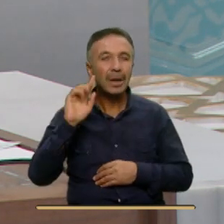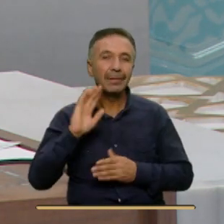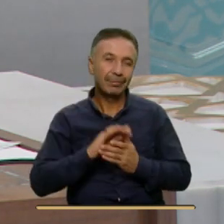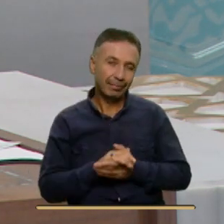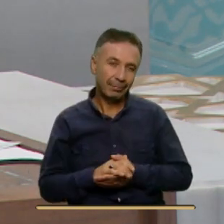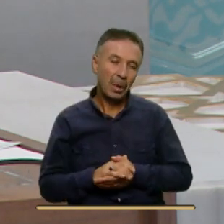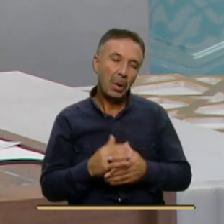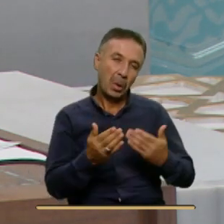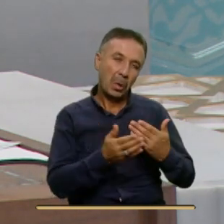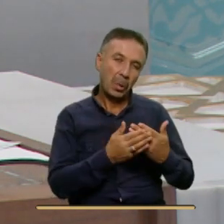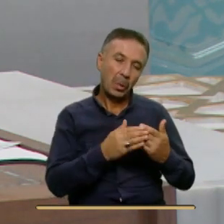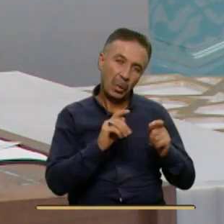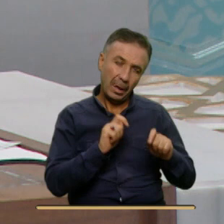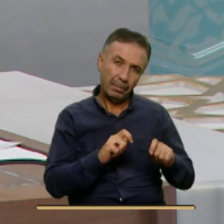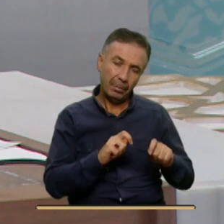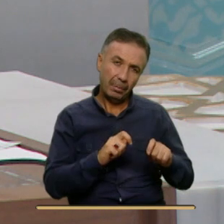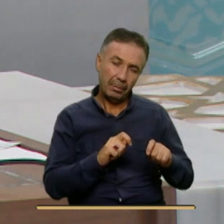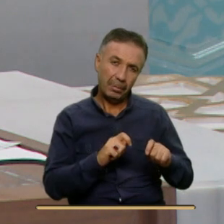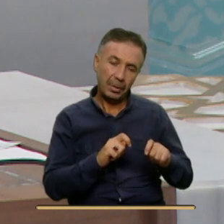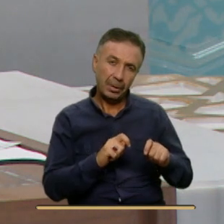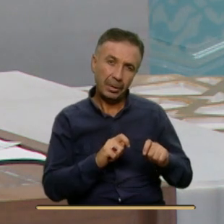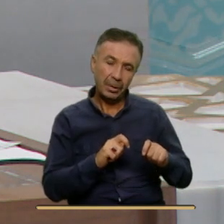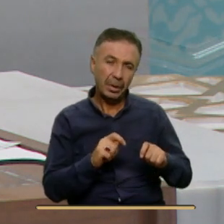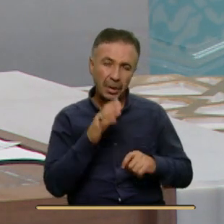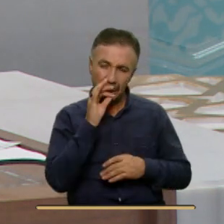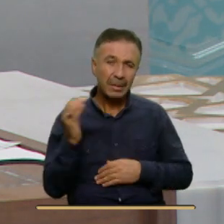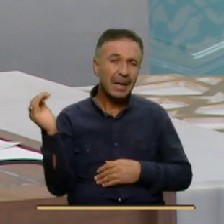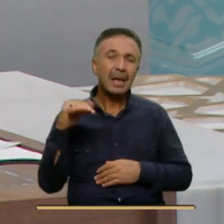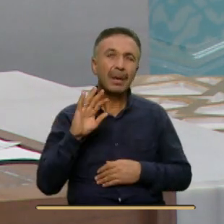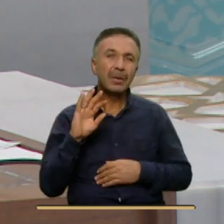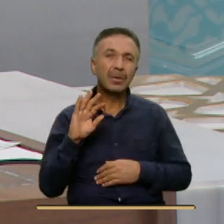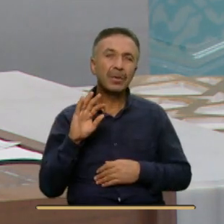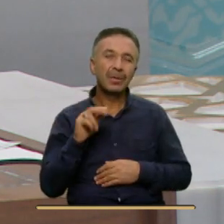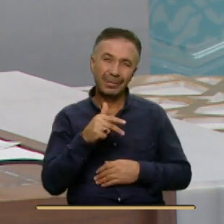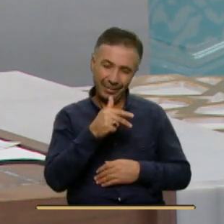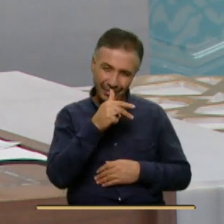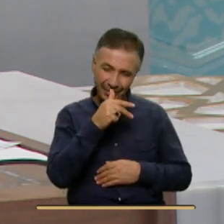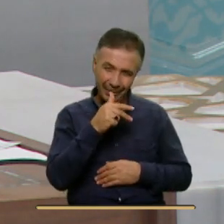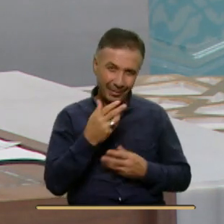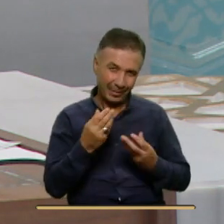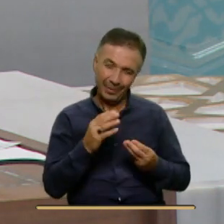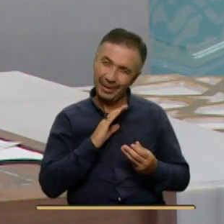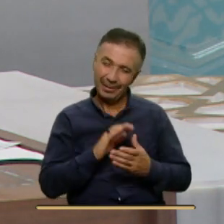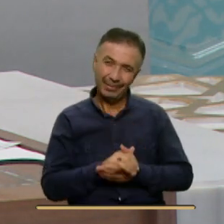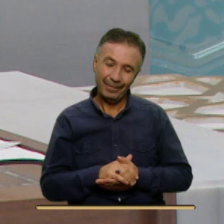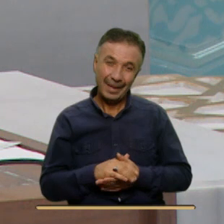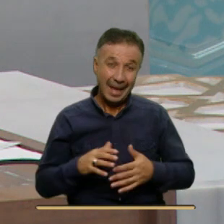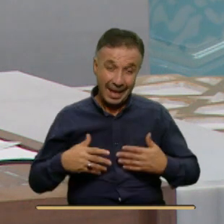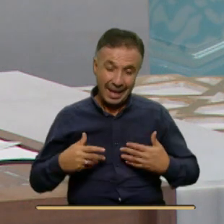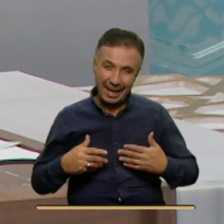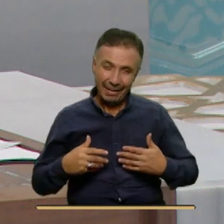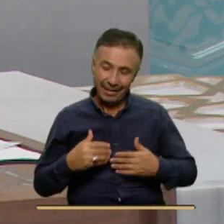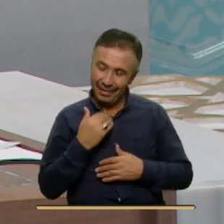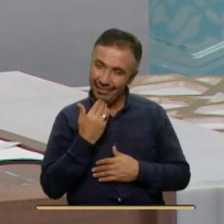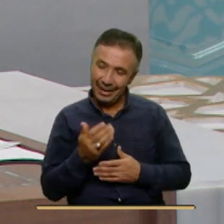Düğün yapmışsınız, kimse gelmemiş. Üzüntünüz ne kadar çok olur. Sevinciniz kursağınızda